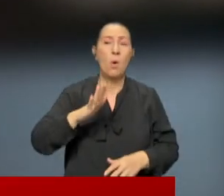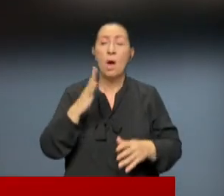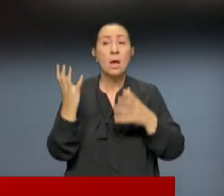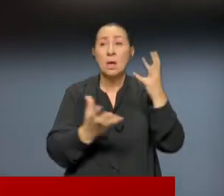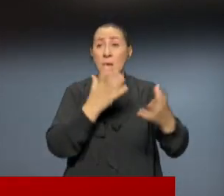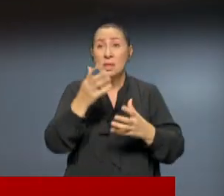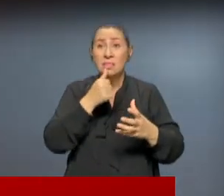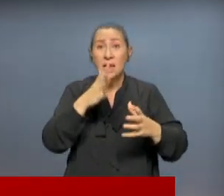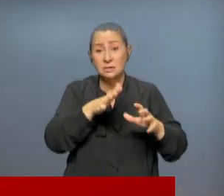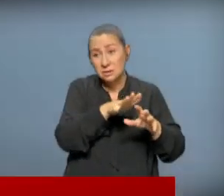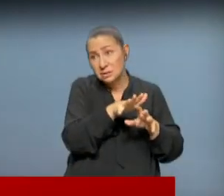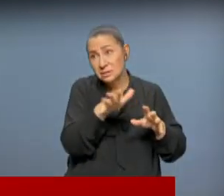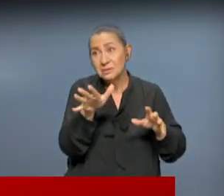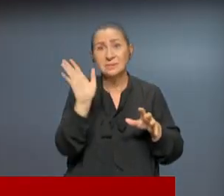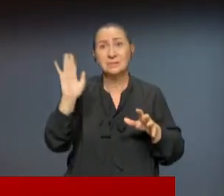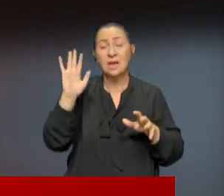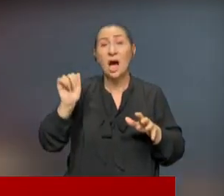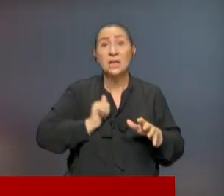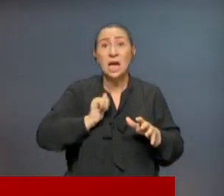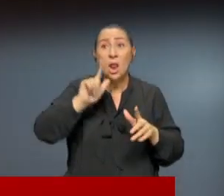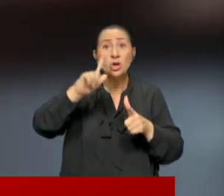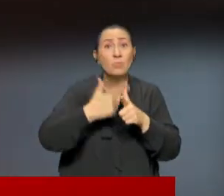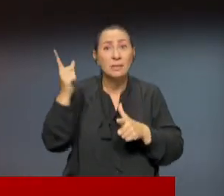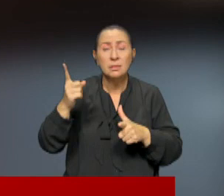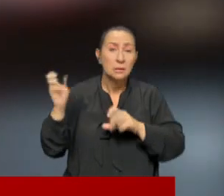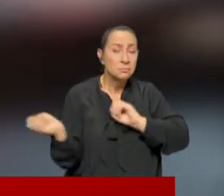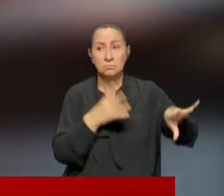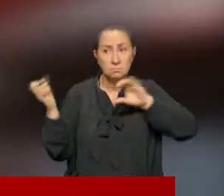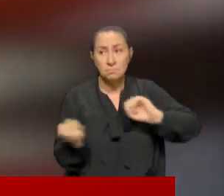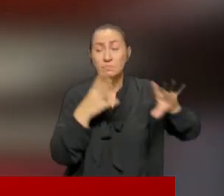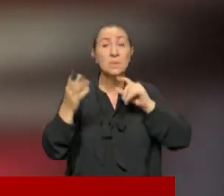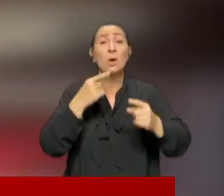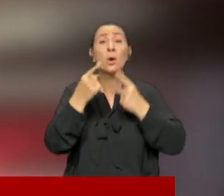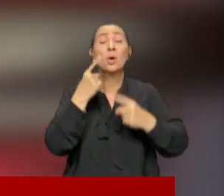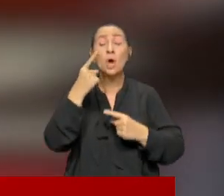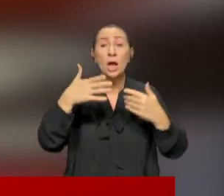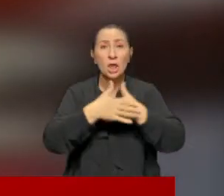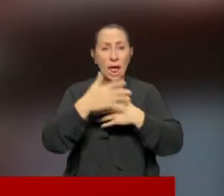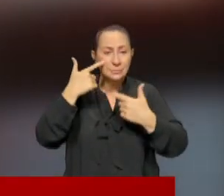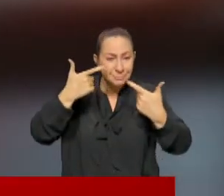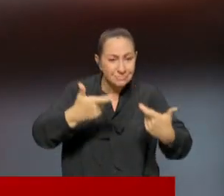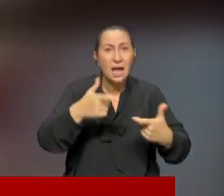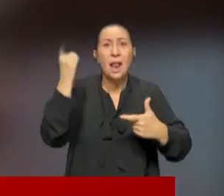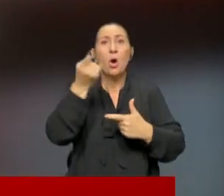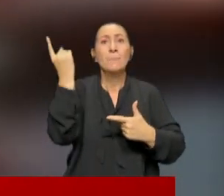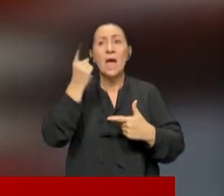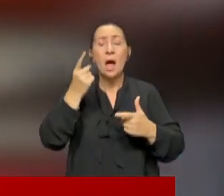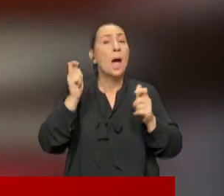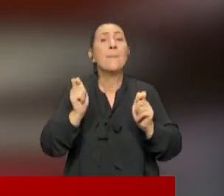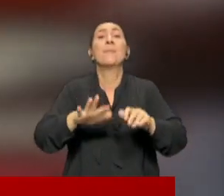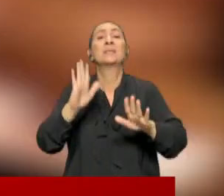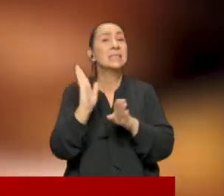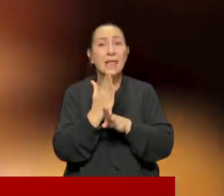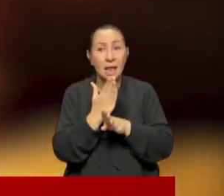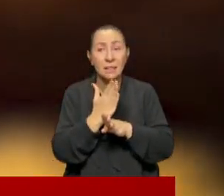Aksaz deniz üstüne doğru ilerledi. Askeri lojmanlar tahliye edildi. İddiaya göre gece görüş helikopterlerinin